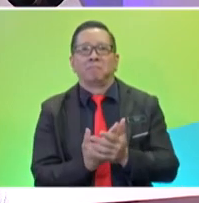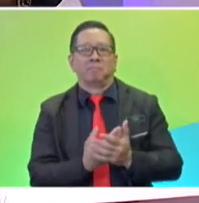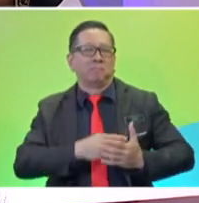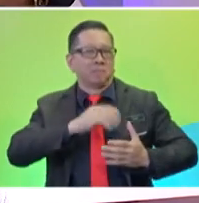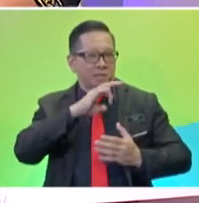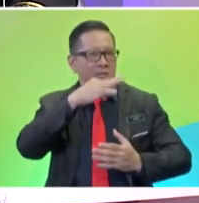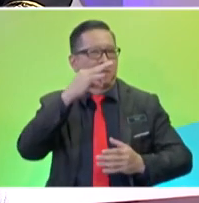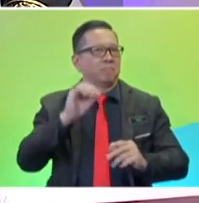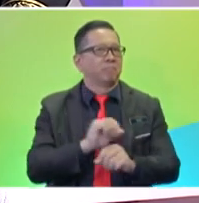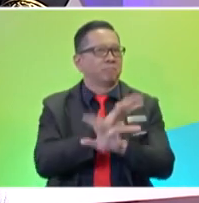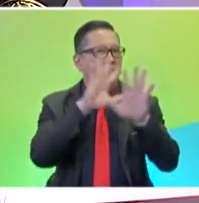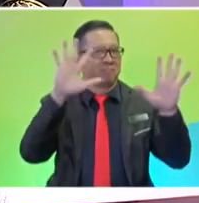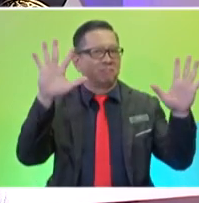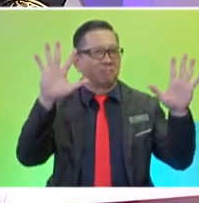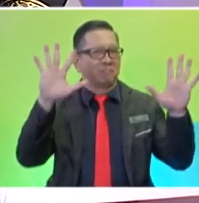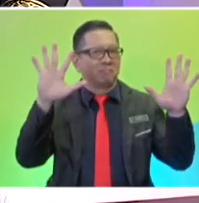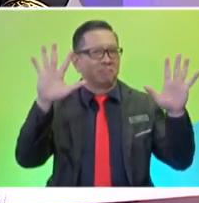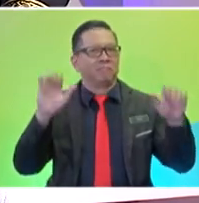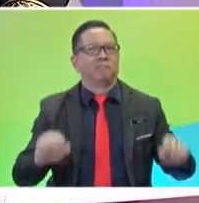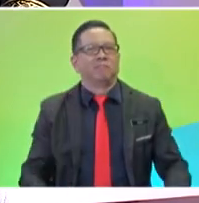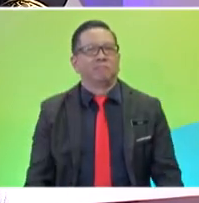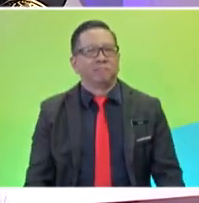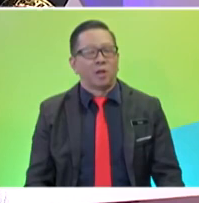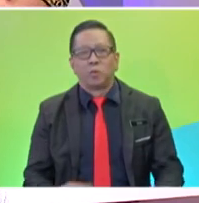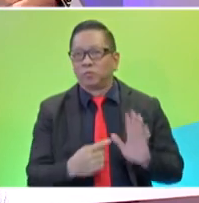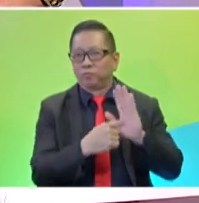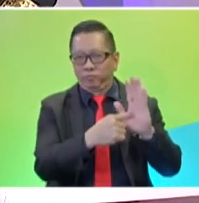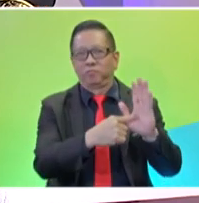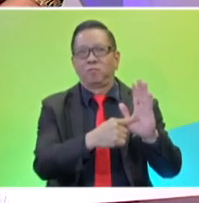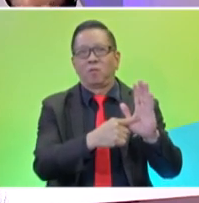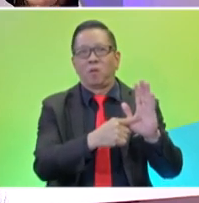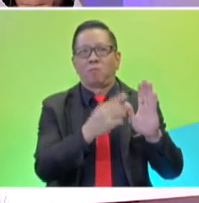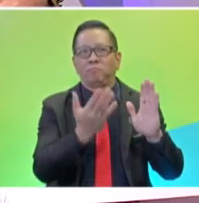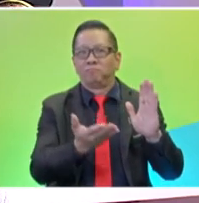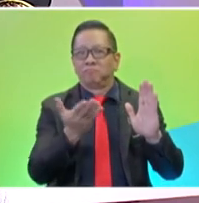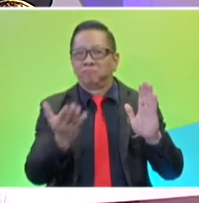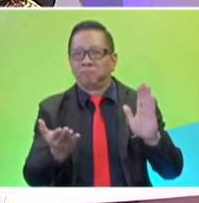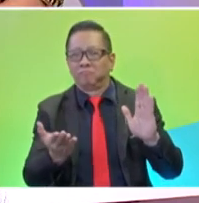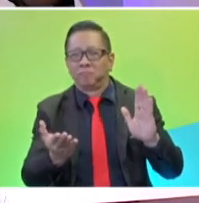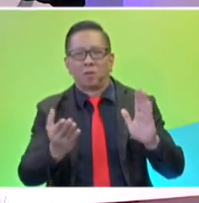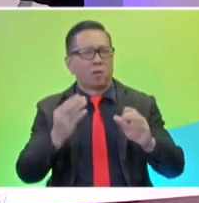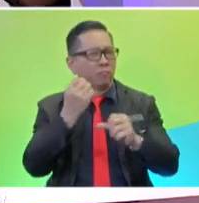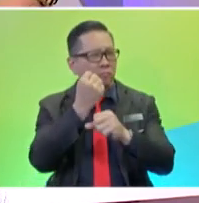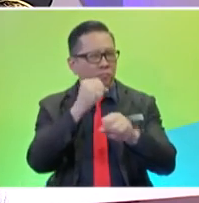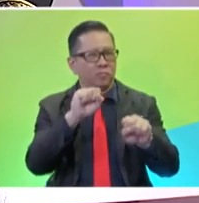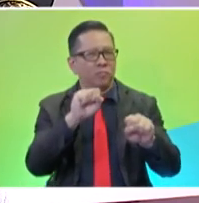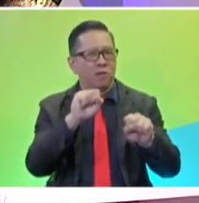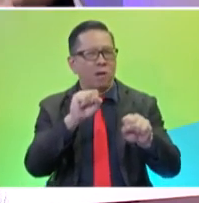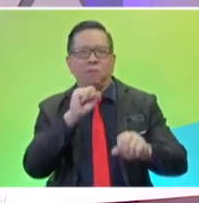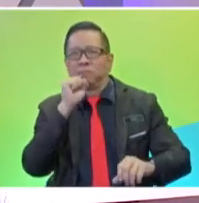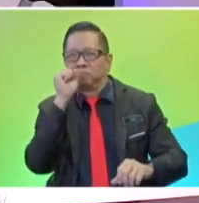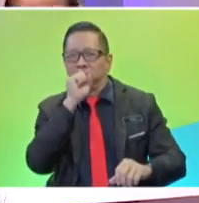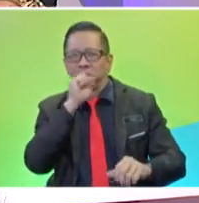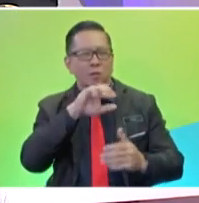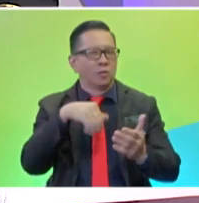Gemilang semangat Gemilang yang ditunjukkan oleh artis oleh atlet oleh penjawab awam